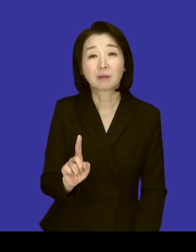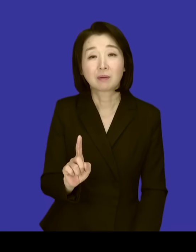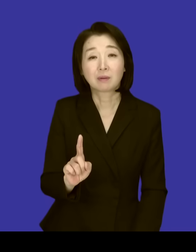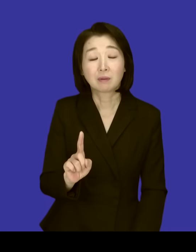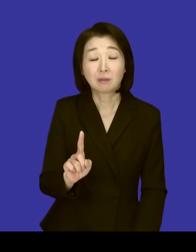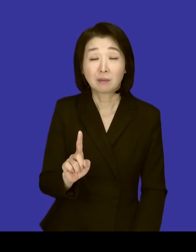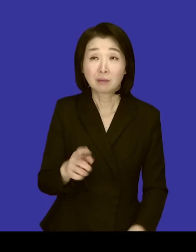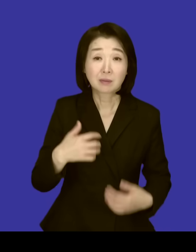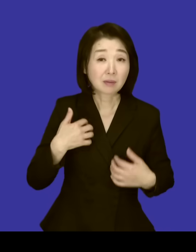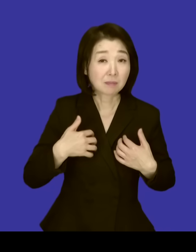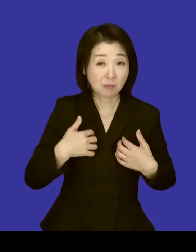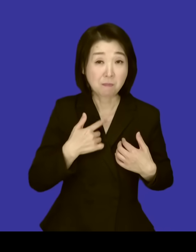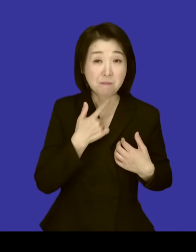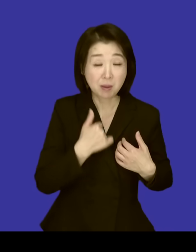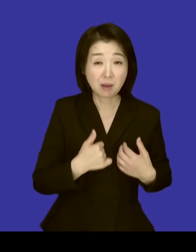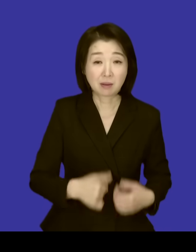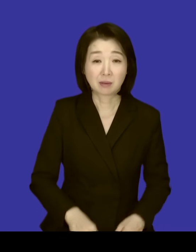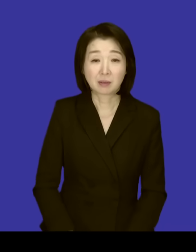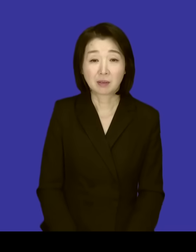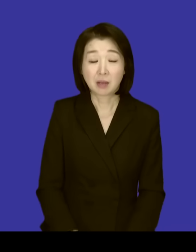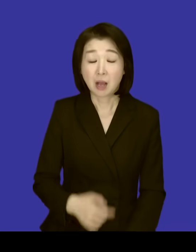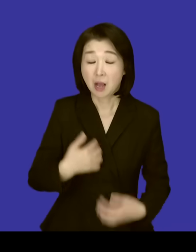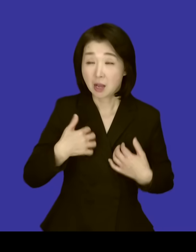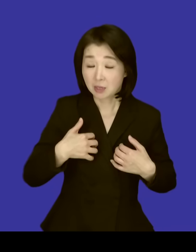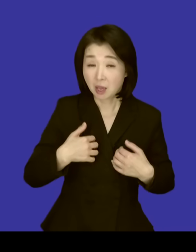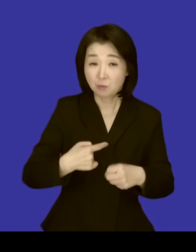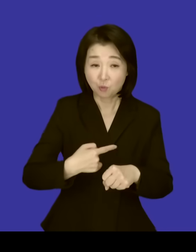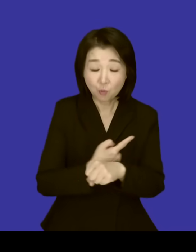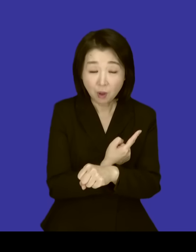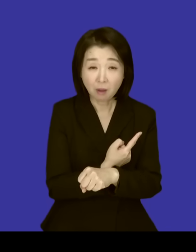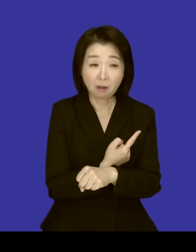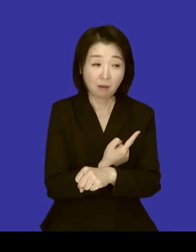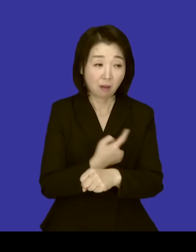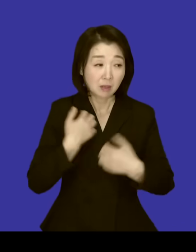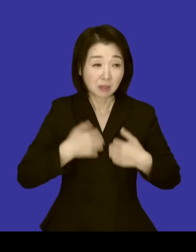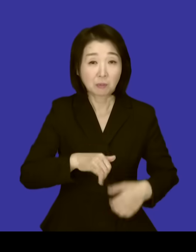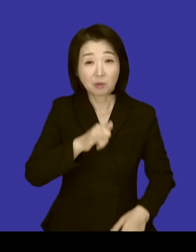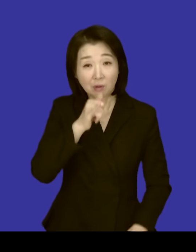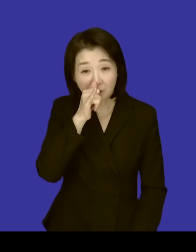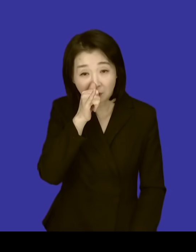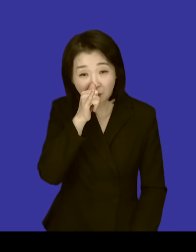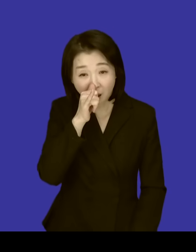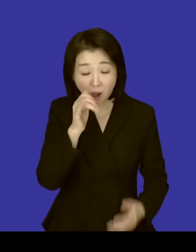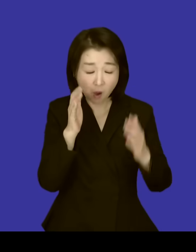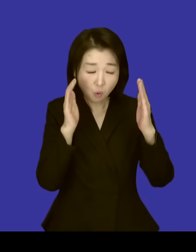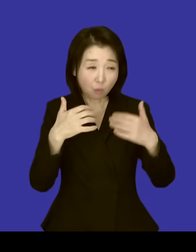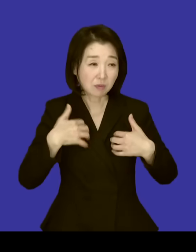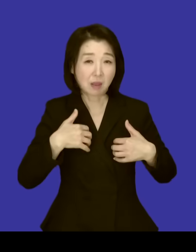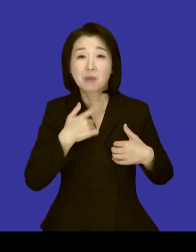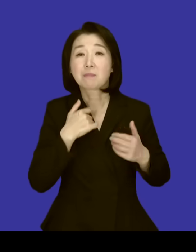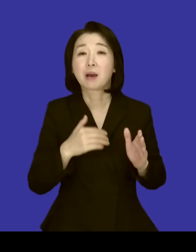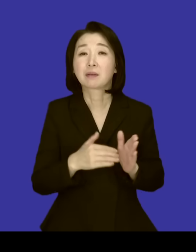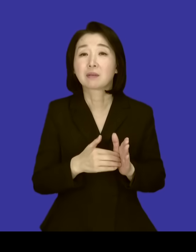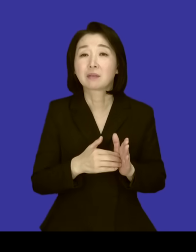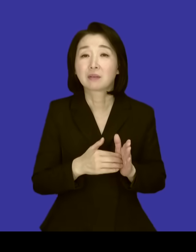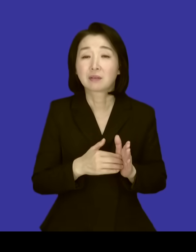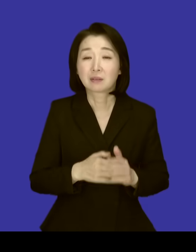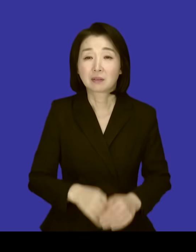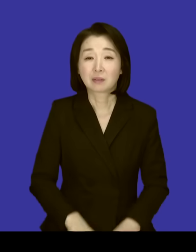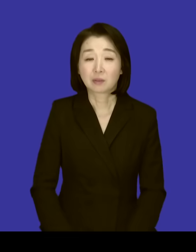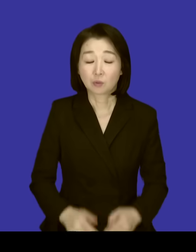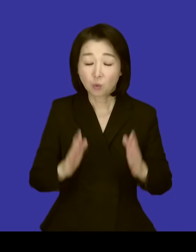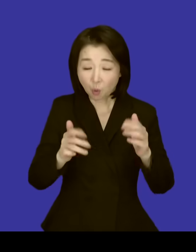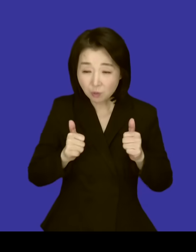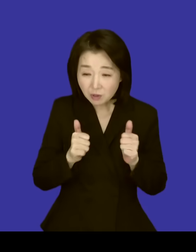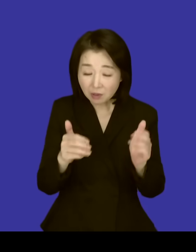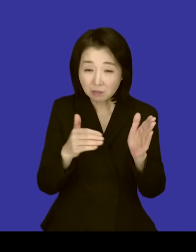너무 기뻤던 거예요. 이게 게임 말고도 재밌는 게 있네? 이러면서 좀 학업에 재미도 느끼고 그러면서 공부를